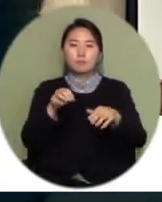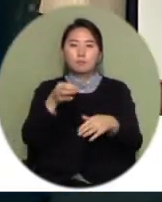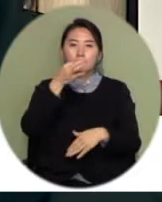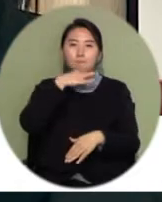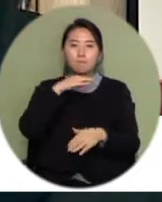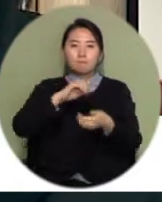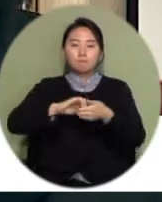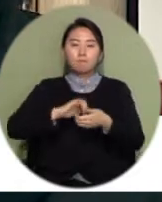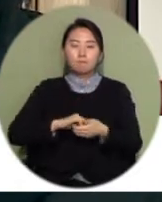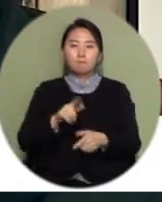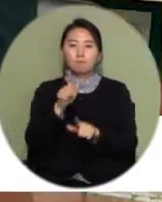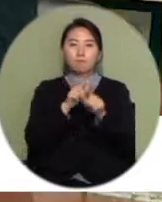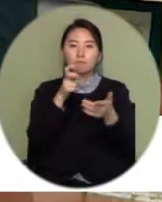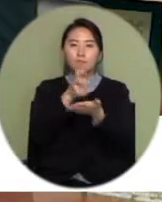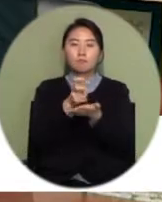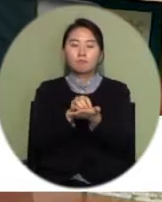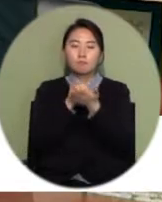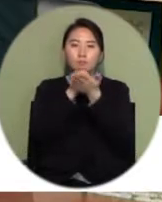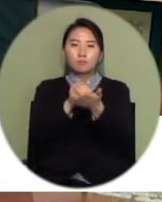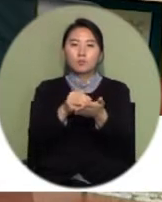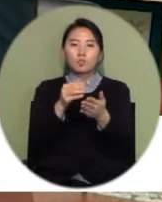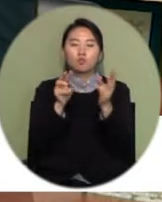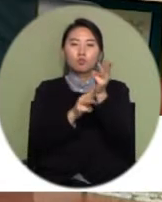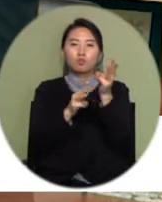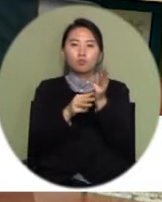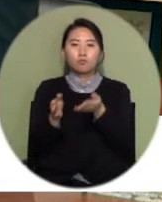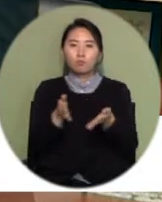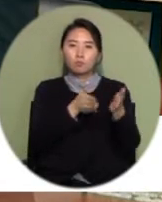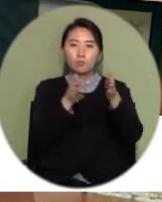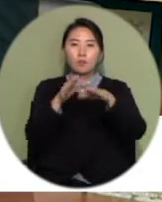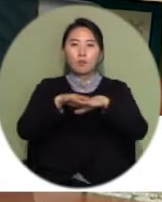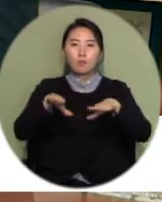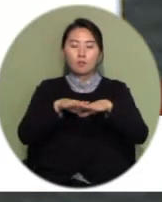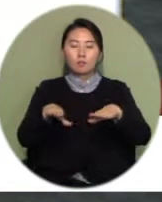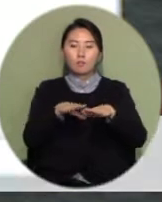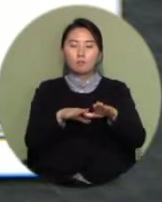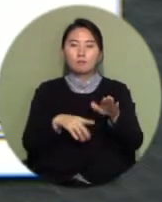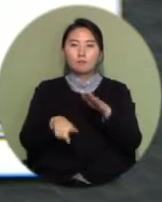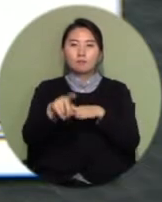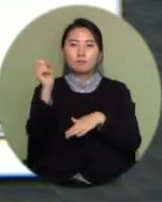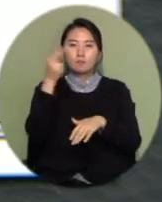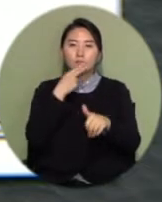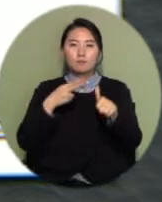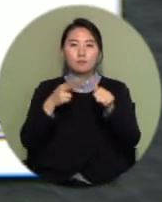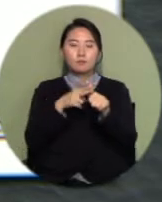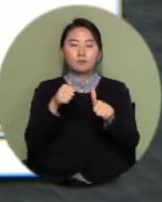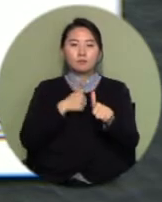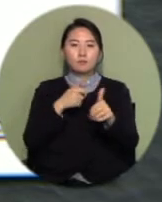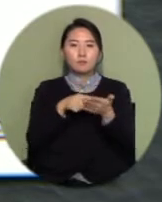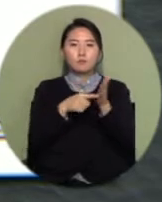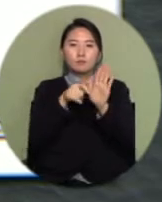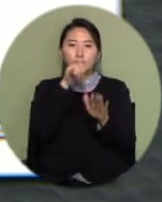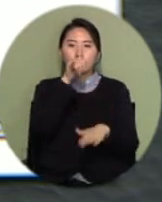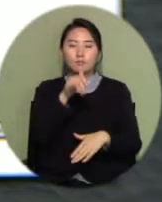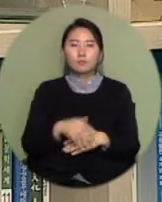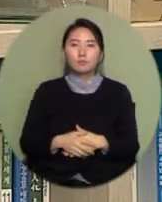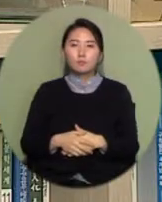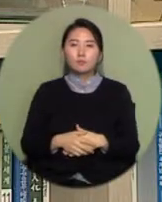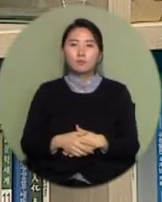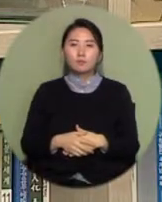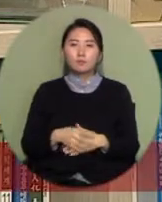등의 입법 실적과 중랑 둘레길 조성 등의 지역현안 해결을 앞세워 재선에 자신감을 보이고 있습니다